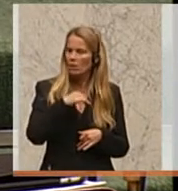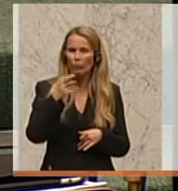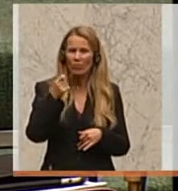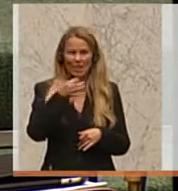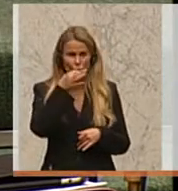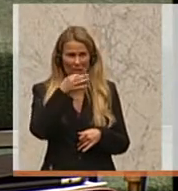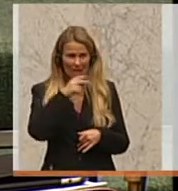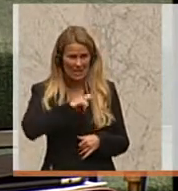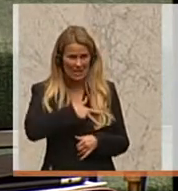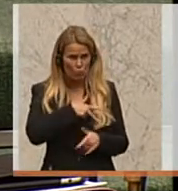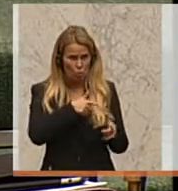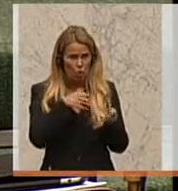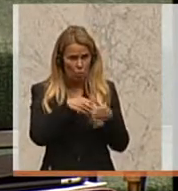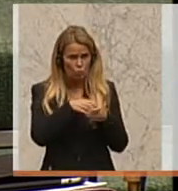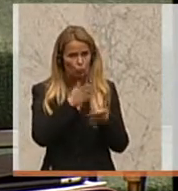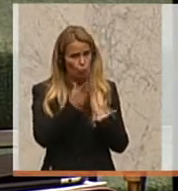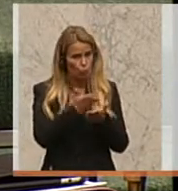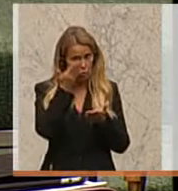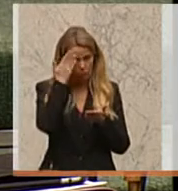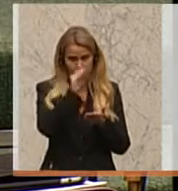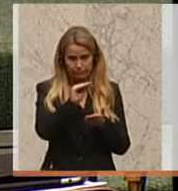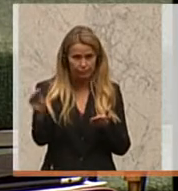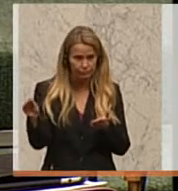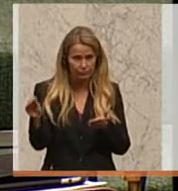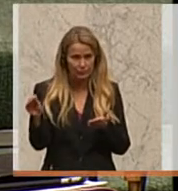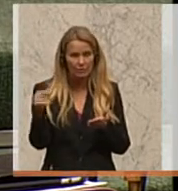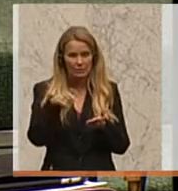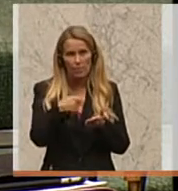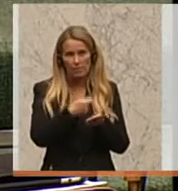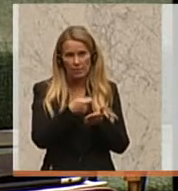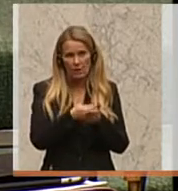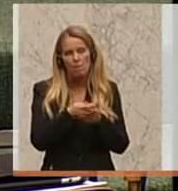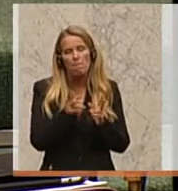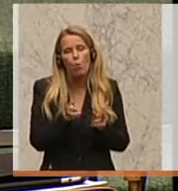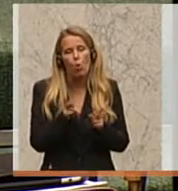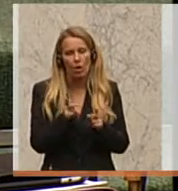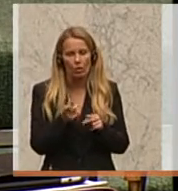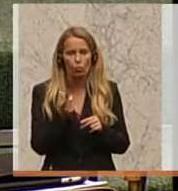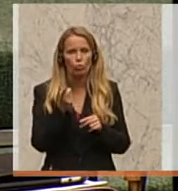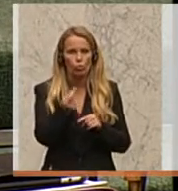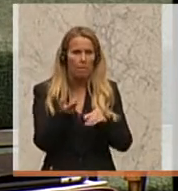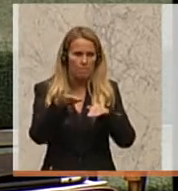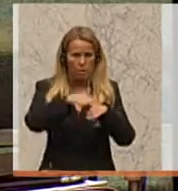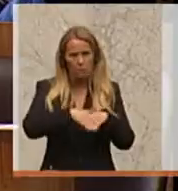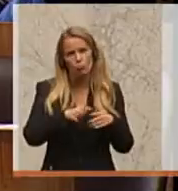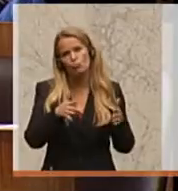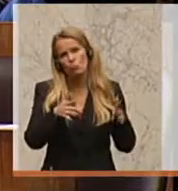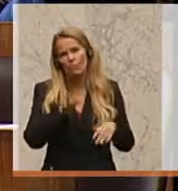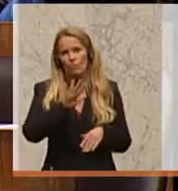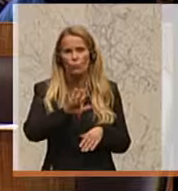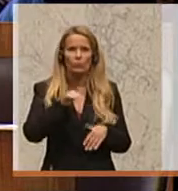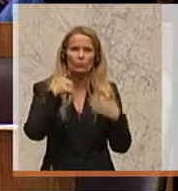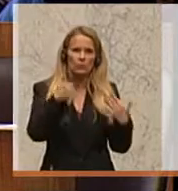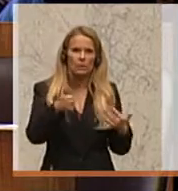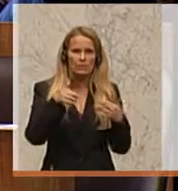im Ausschuss darauf hingewiesen hat, dass sich dieser Betrag verdoppeln könnte, also etwa so 65